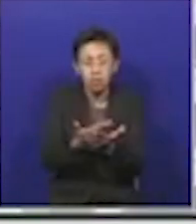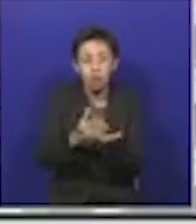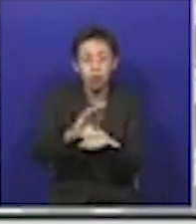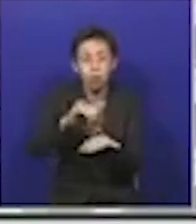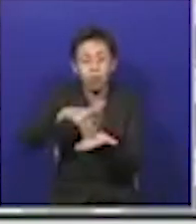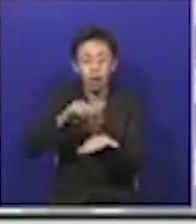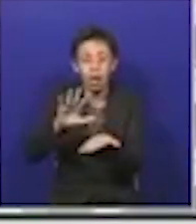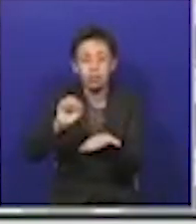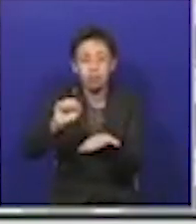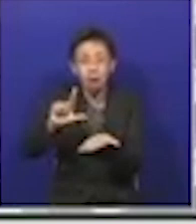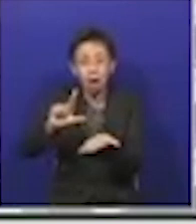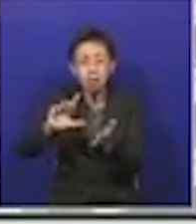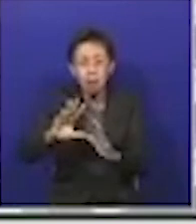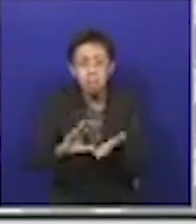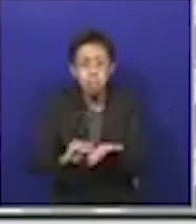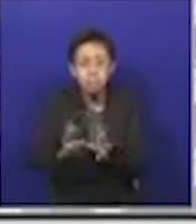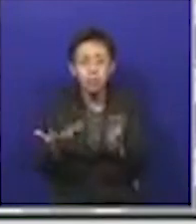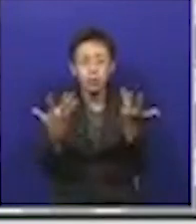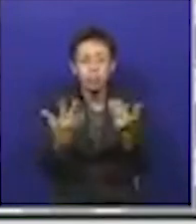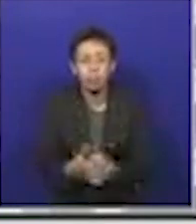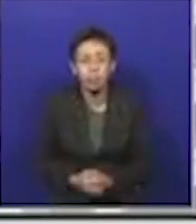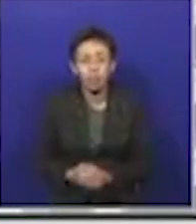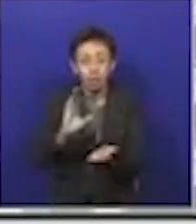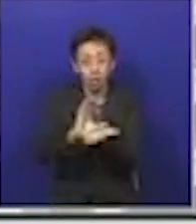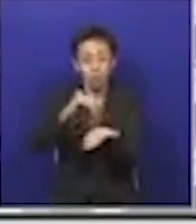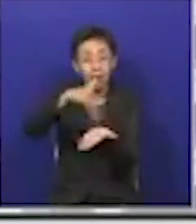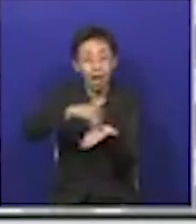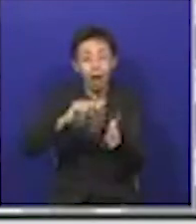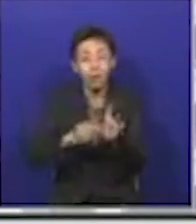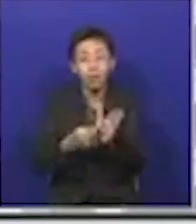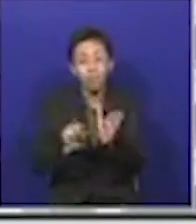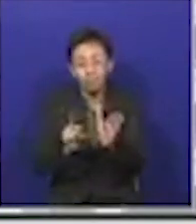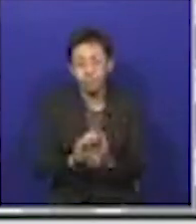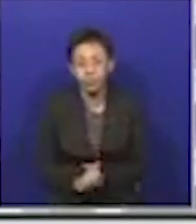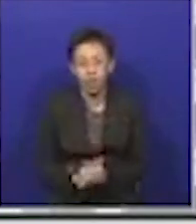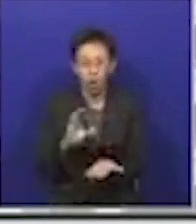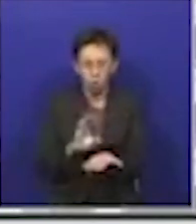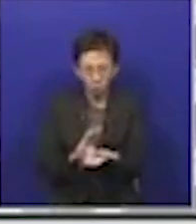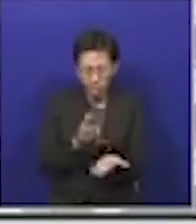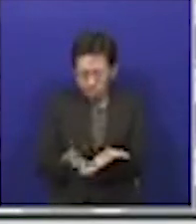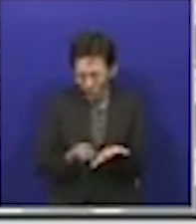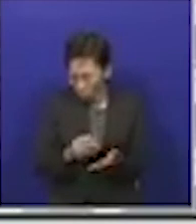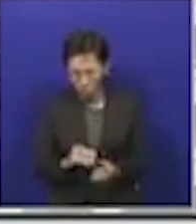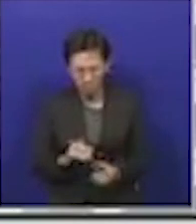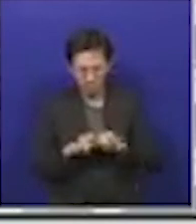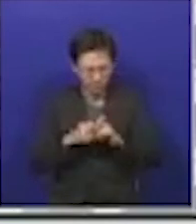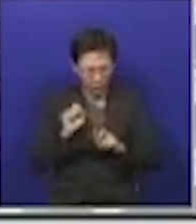ดความของงบกลางคืออะไรฮะคืองบที่เอามาใช้ในยามฉุกเฉิน